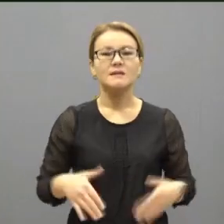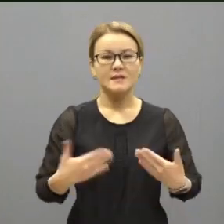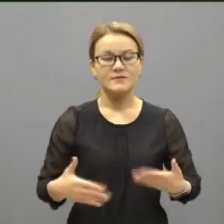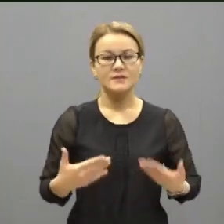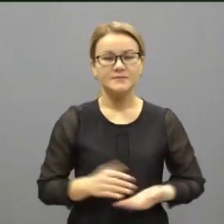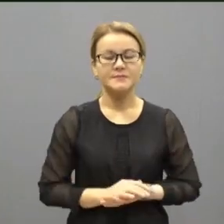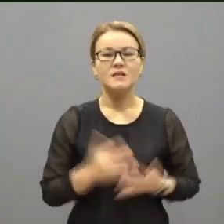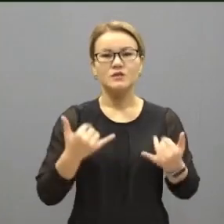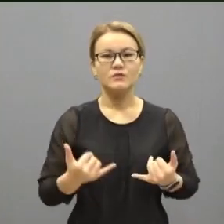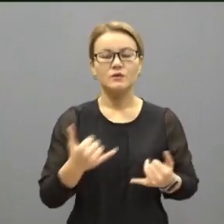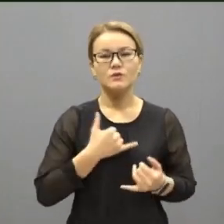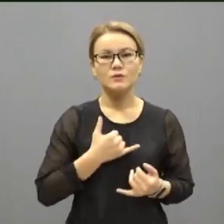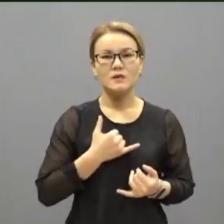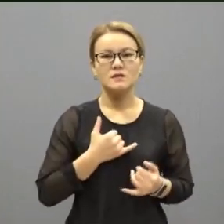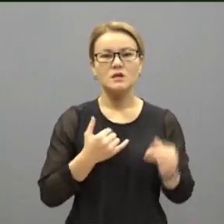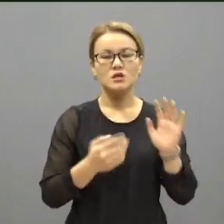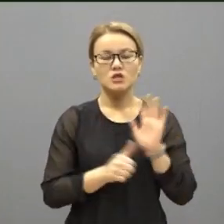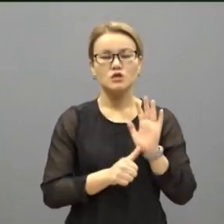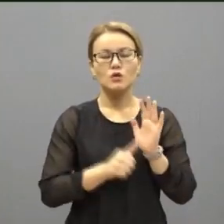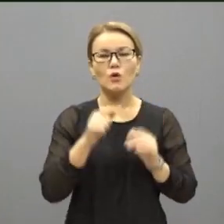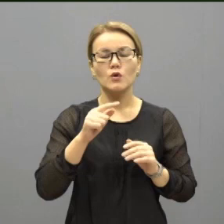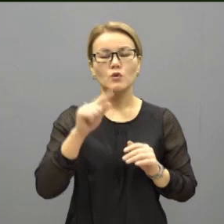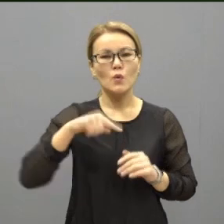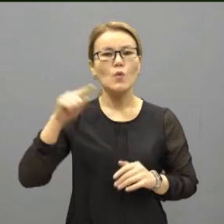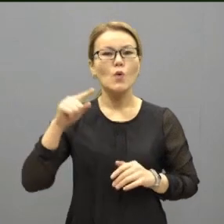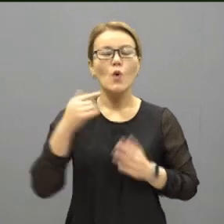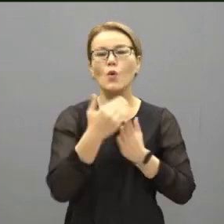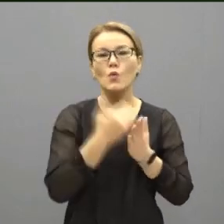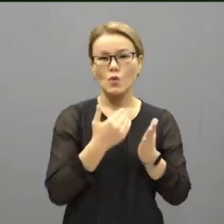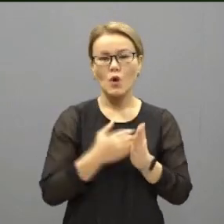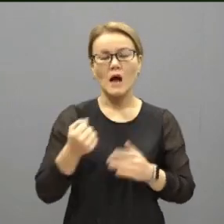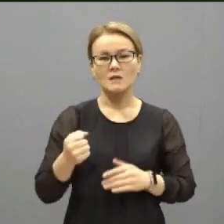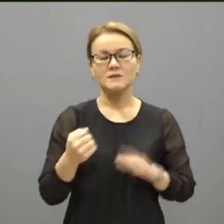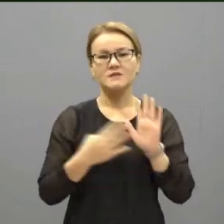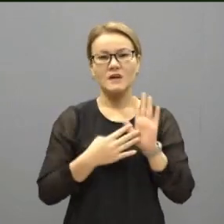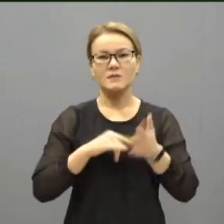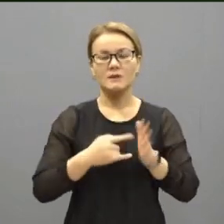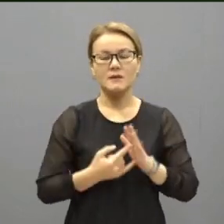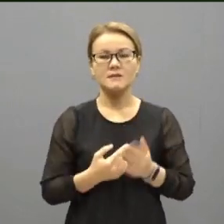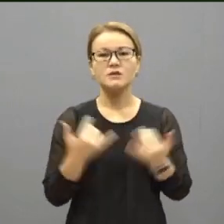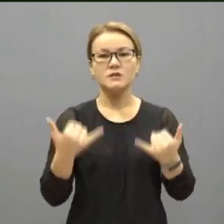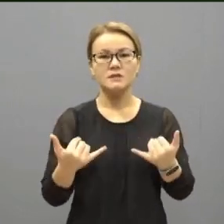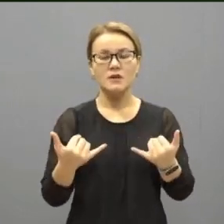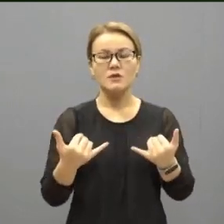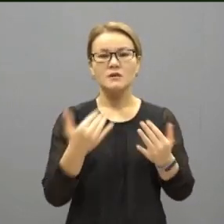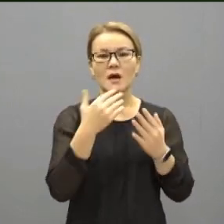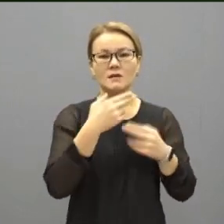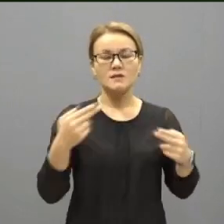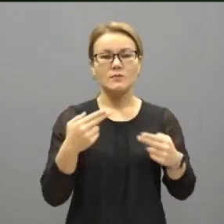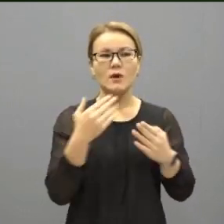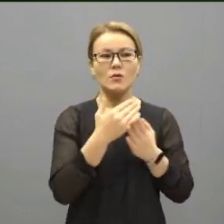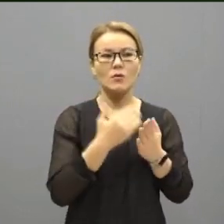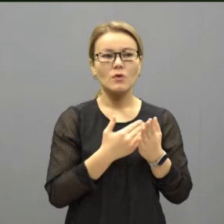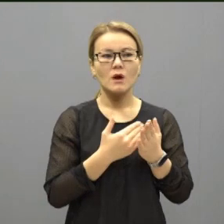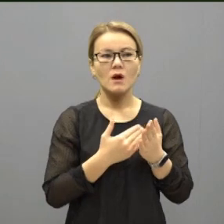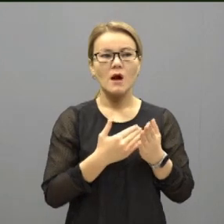Здравствуйте! Сегодня у нас шестой урок алгебры в девятом классе. Тема сегодняшнего урока – целое